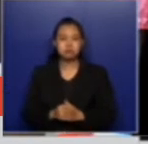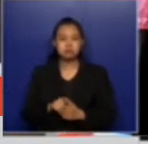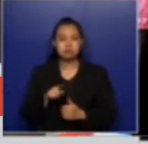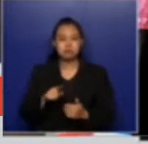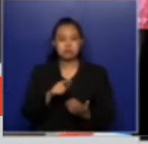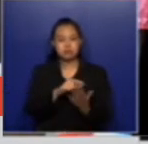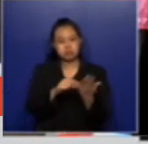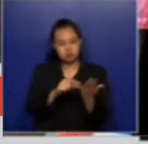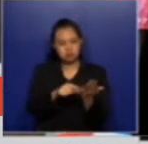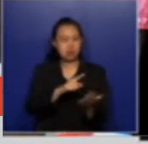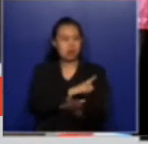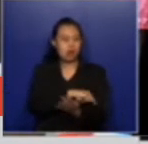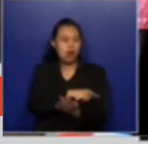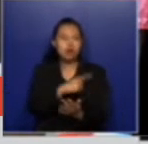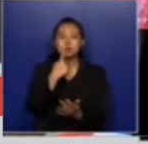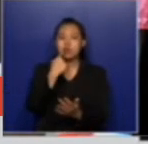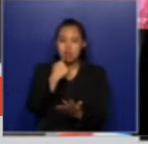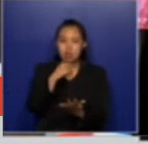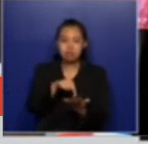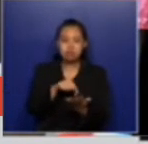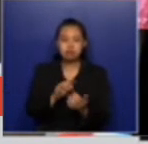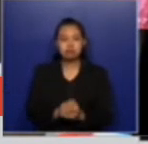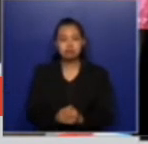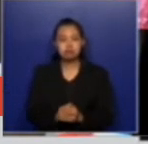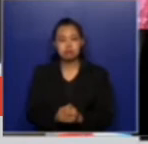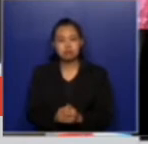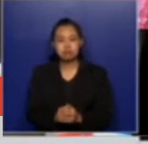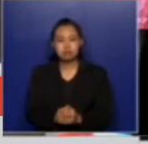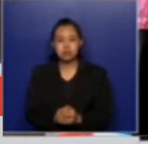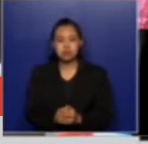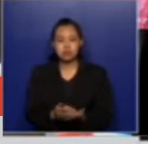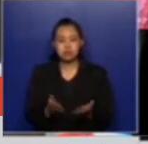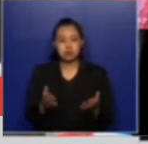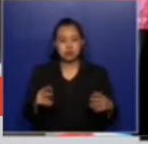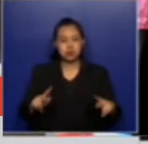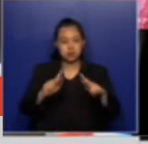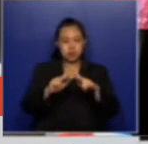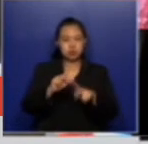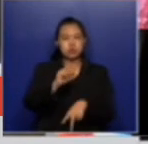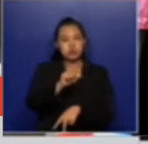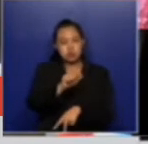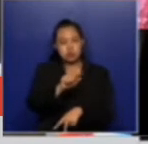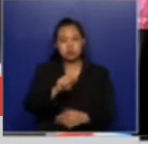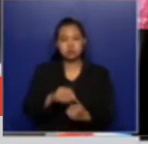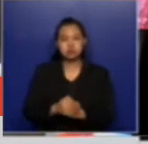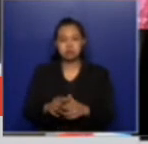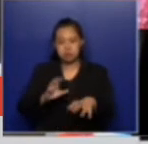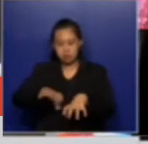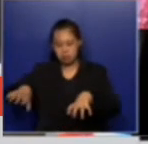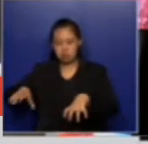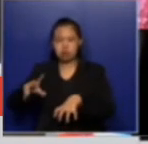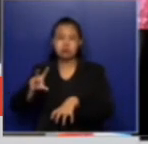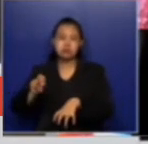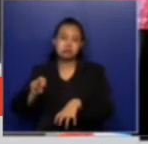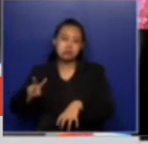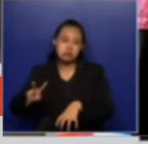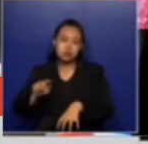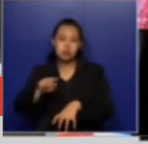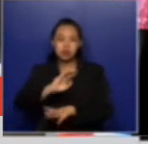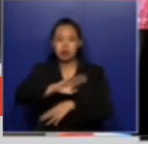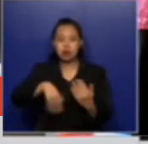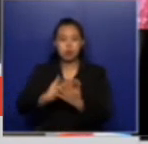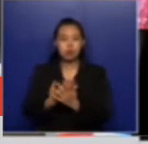คาดแดงที่รายละเอียดในกระทรวง32หน่วยงาน20กระทรวงกับ12หน่วยงานรวมเป็น32หน่วยงานที่เป็นหน่วย